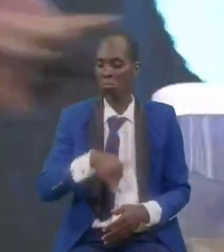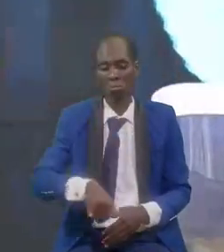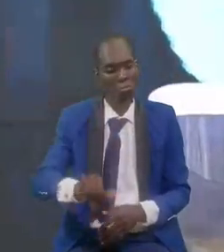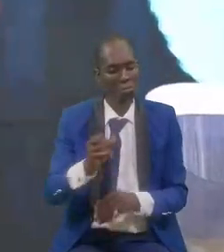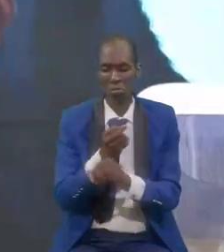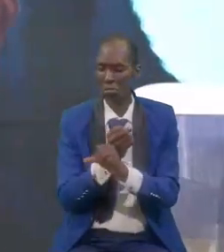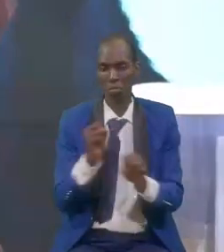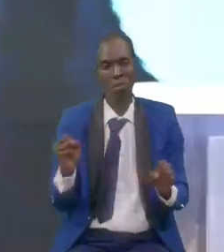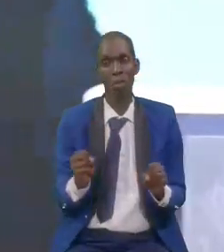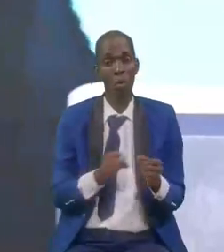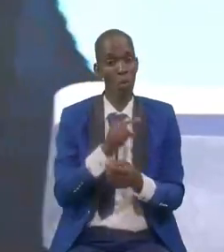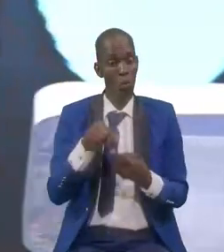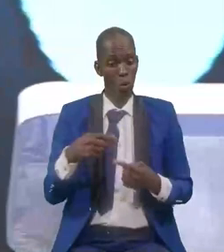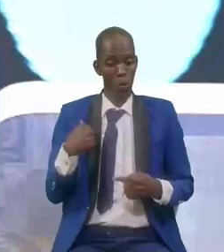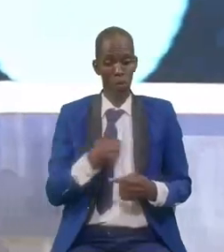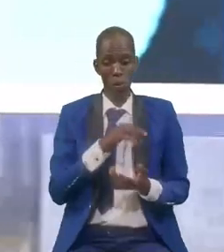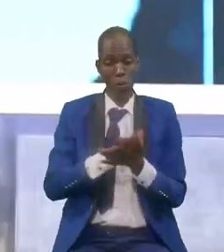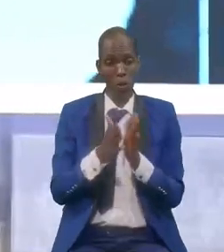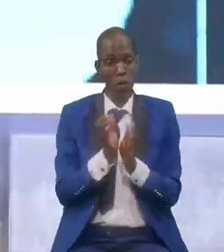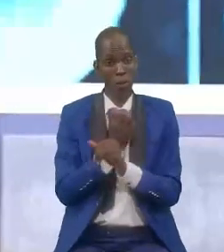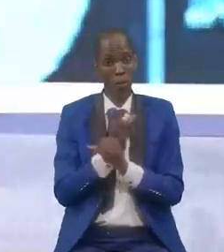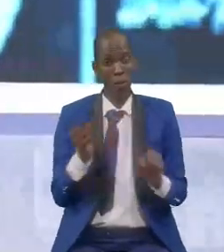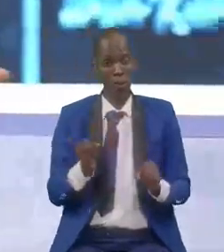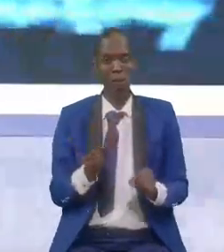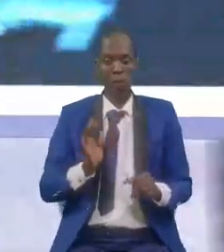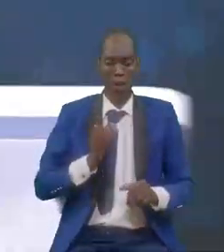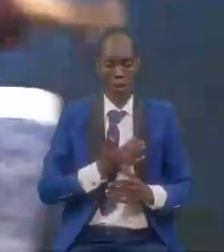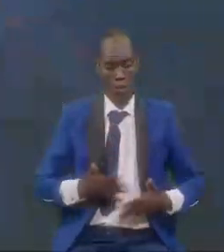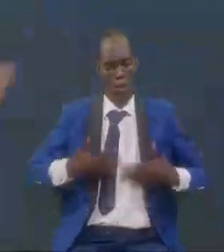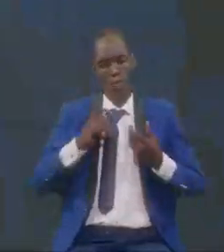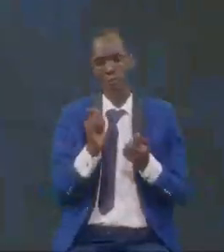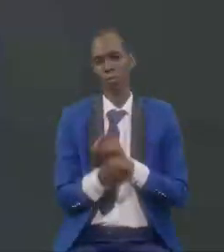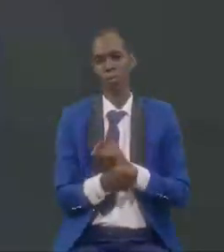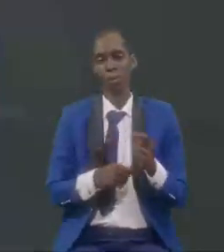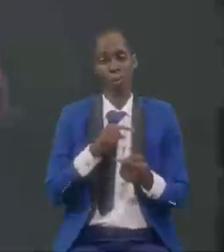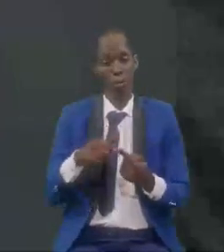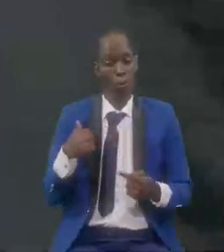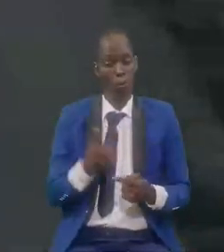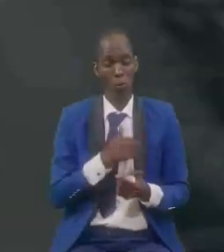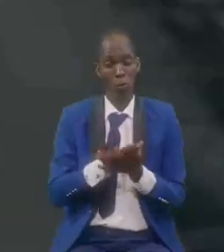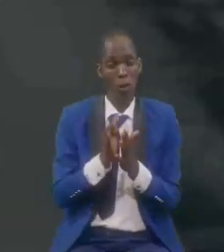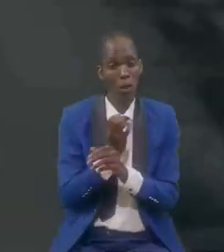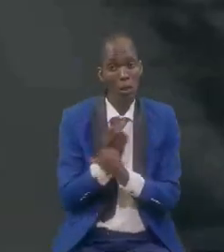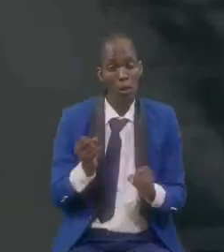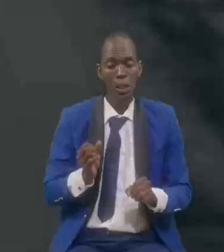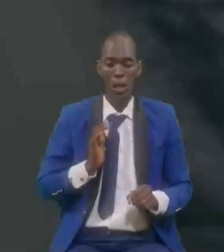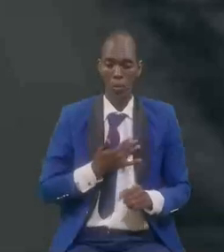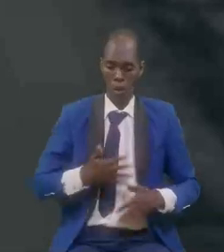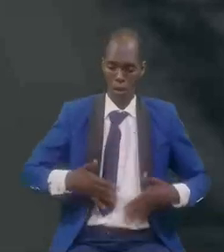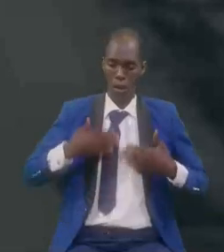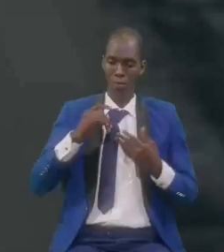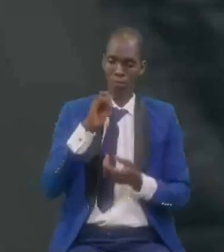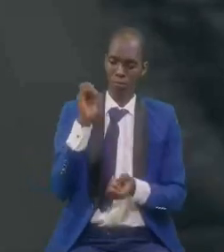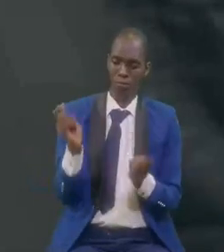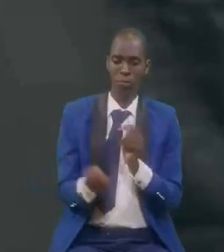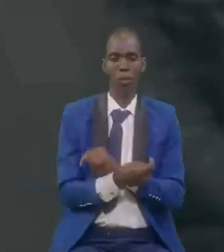nouveau. Quand nous naissons de nouveau, la vie change. Quand nous naissons de nouveau, la vie est transformée. Il